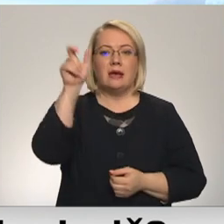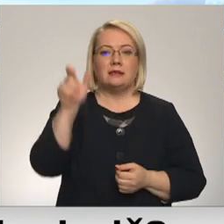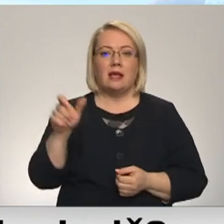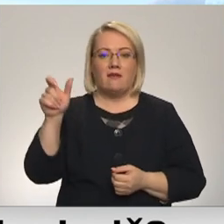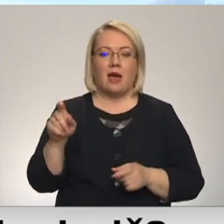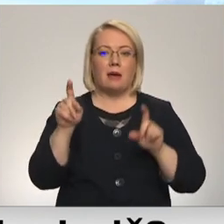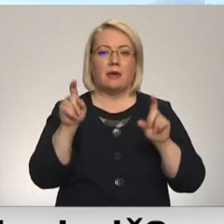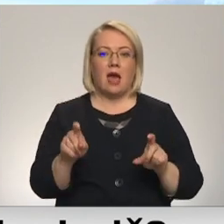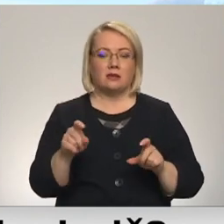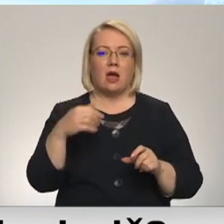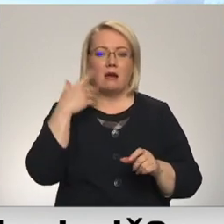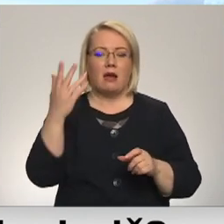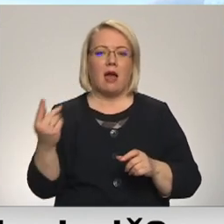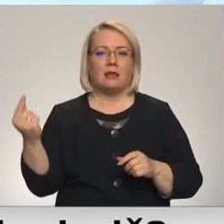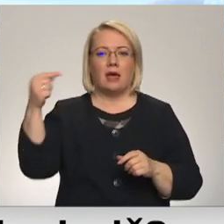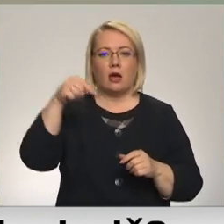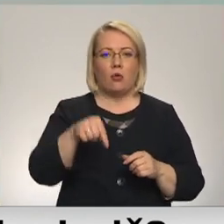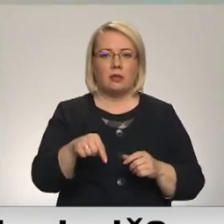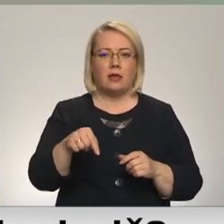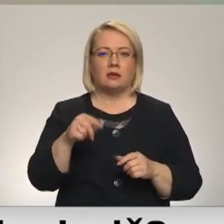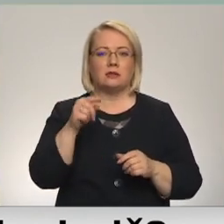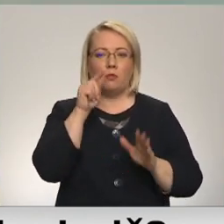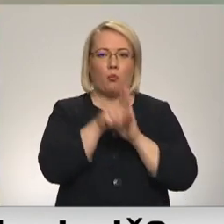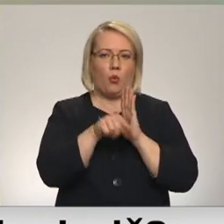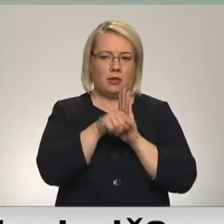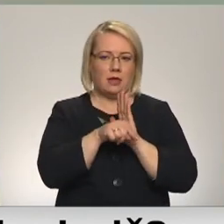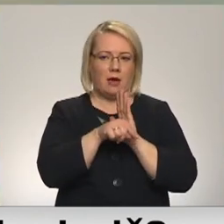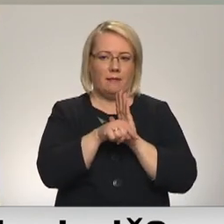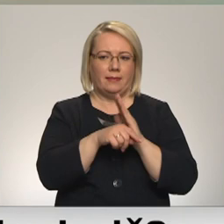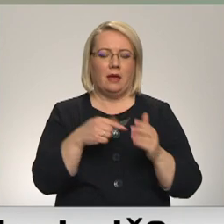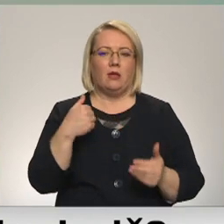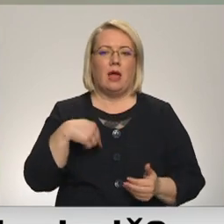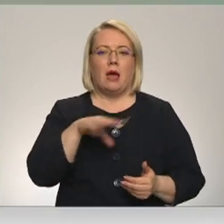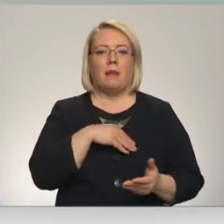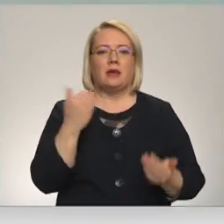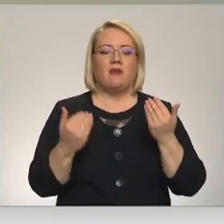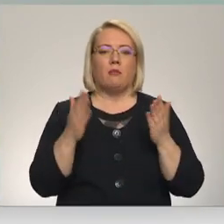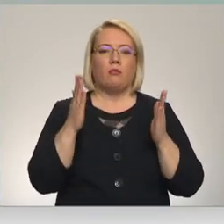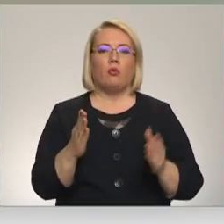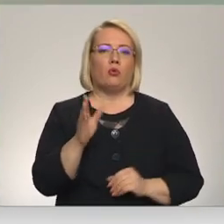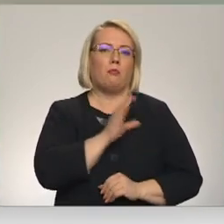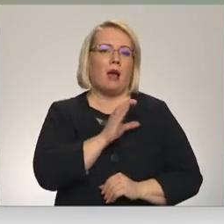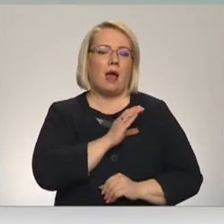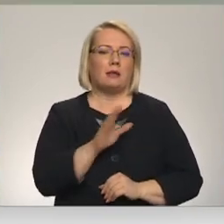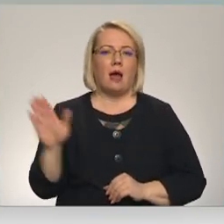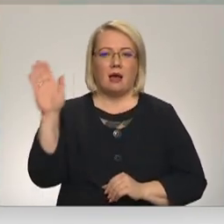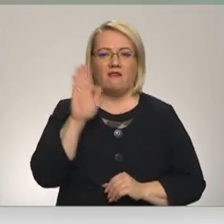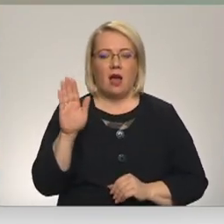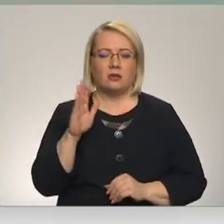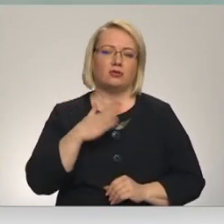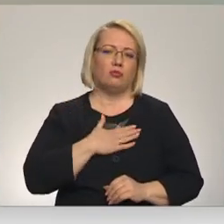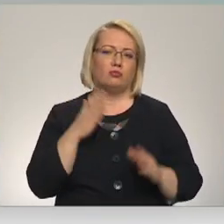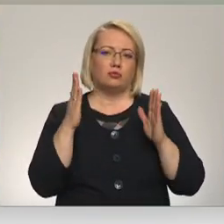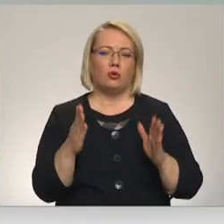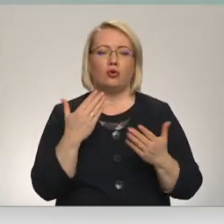jāuzturas līdz ierodas atbildīgie dienesti, piemēram, muita. Nu, pat ja mēs būtu tāda varbūt nedaudz turīgāka valsts, mums būtu, nu,